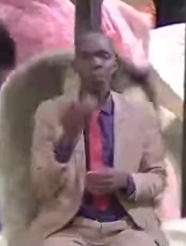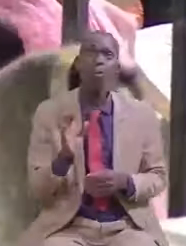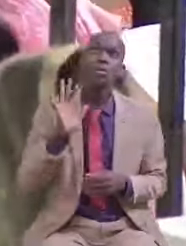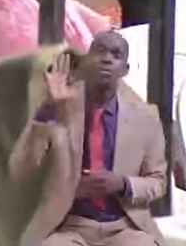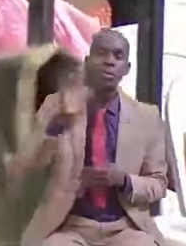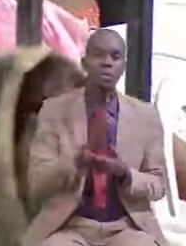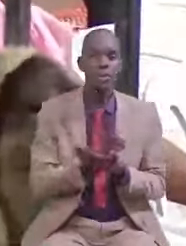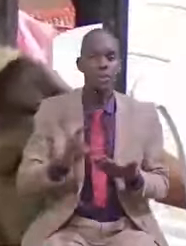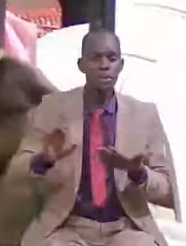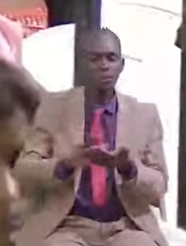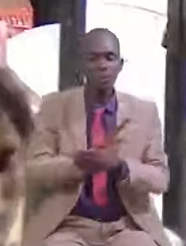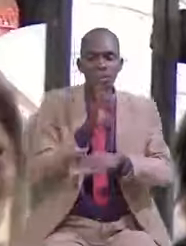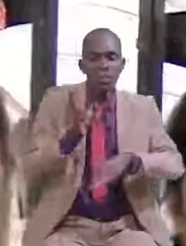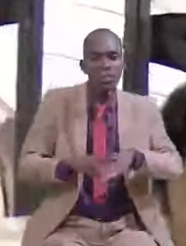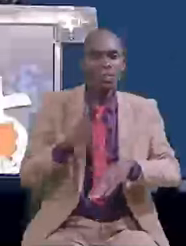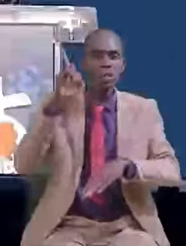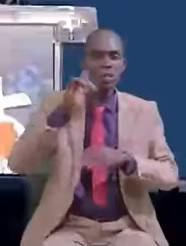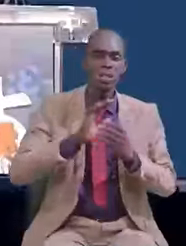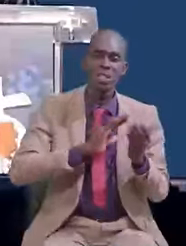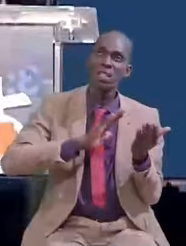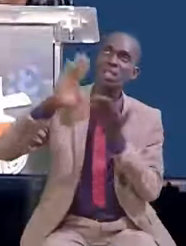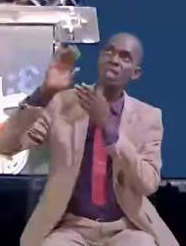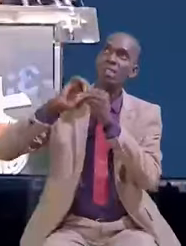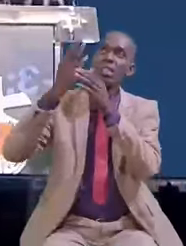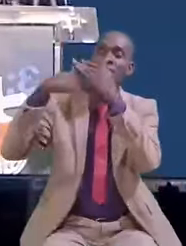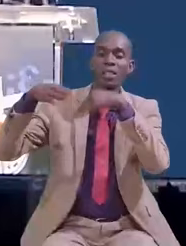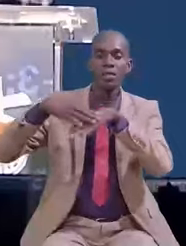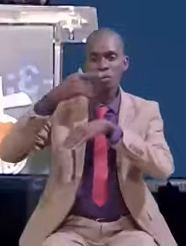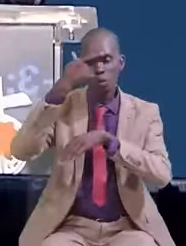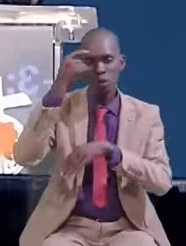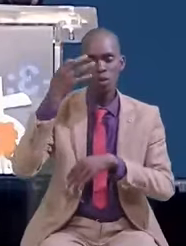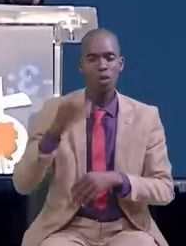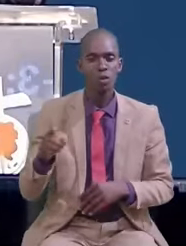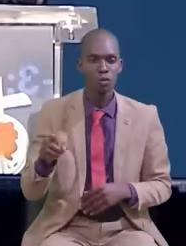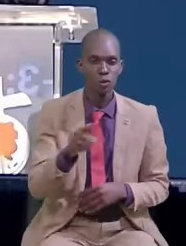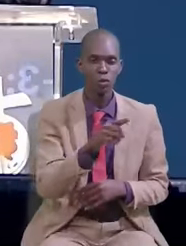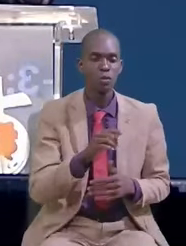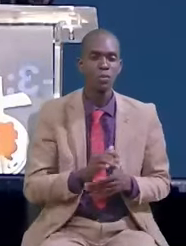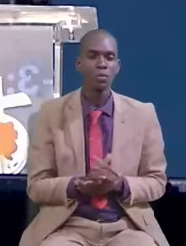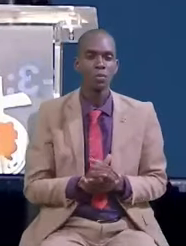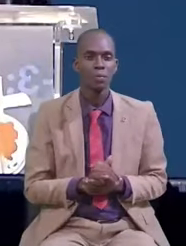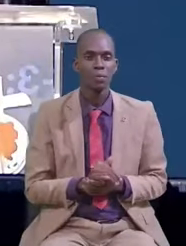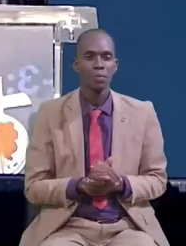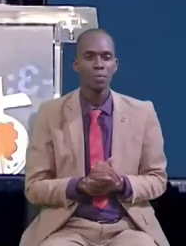Il a laissé la beauté de sa nature divine au ciel à cause de vous.